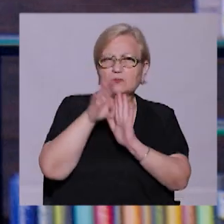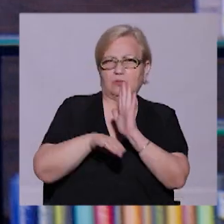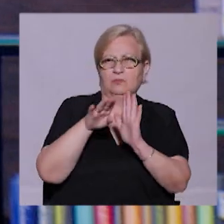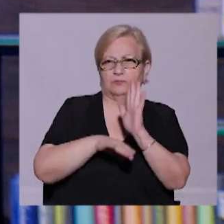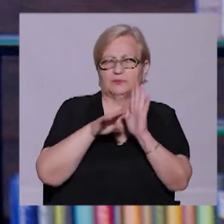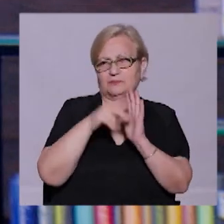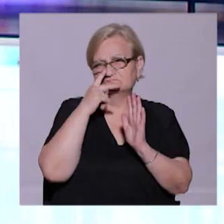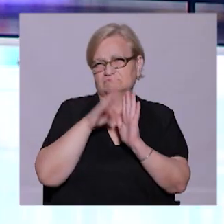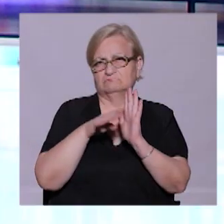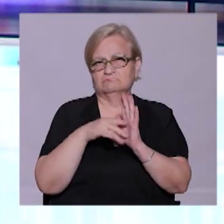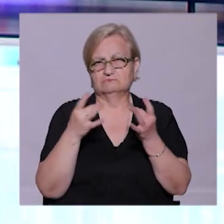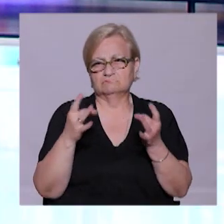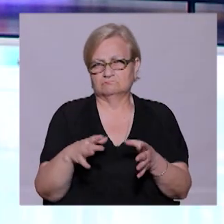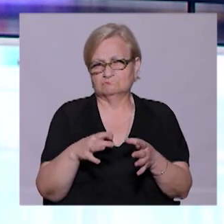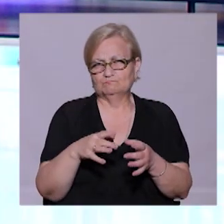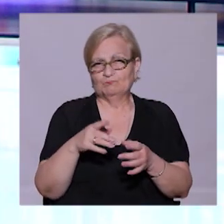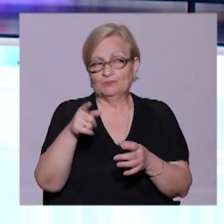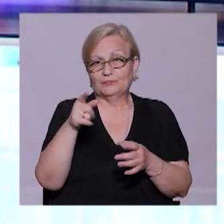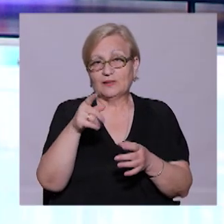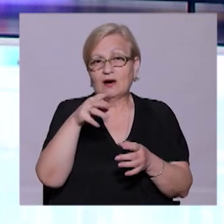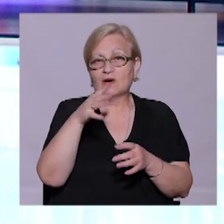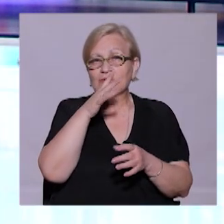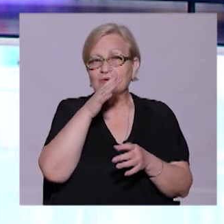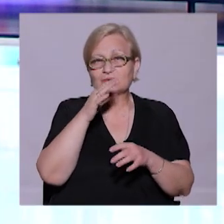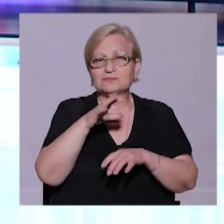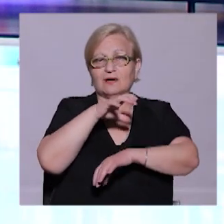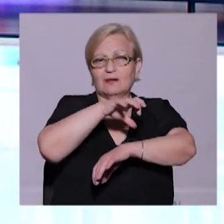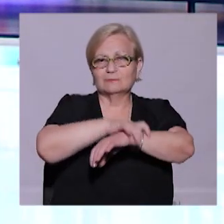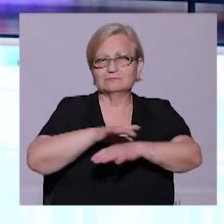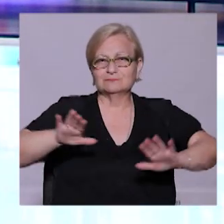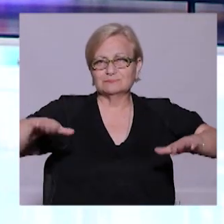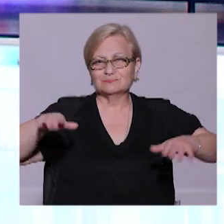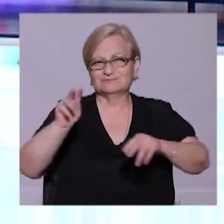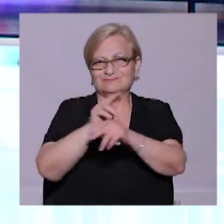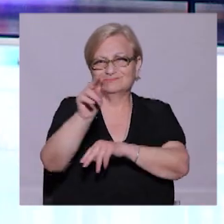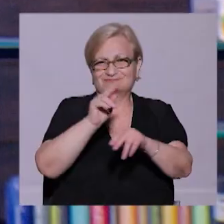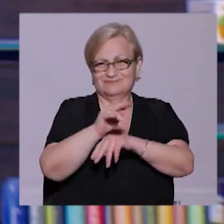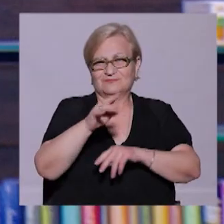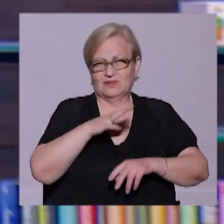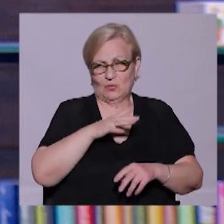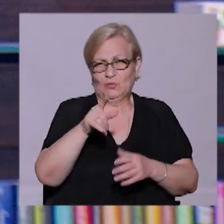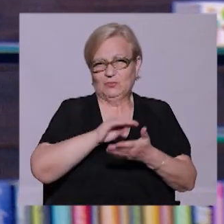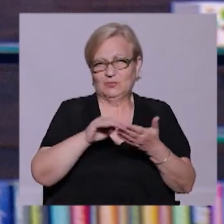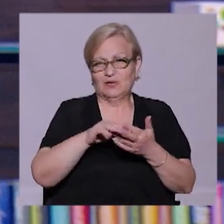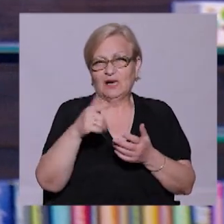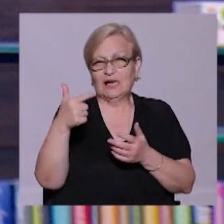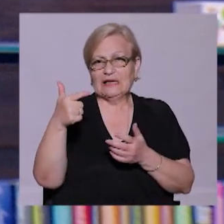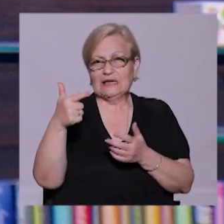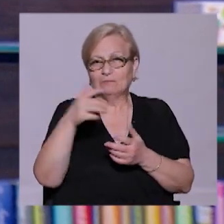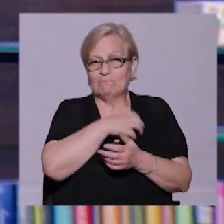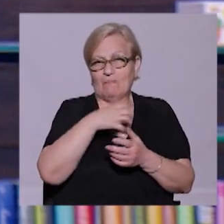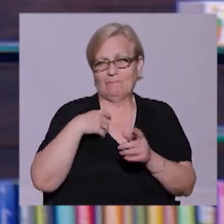გახსოვთ განსაკუთრებით მიმინოზე, რომ მიმინოს მოთვინიერების სცენა, ხო, გიორგი რომ შეეყრება არსაკიძეს